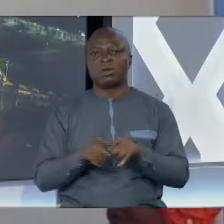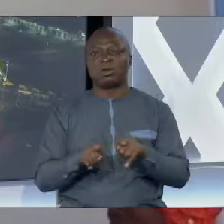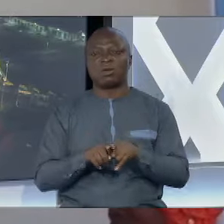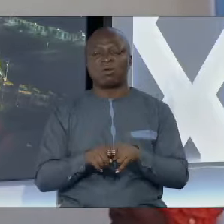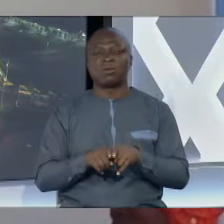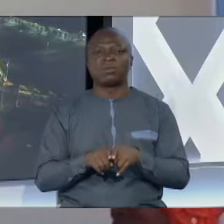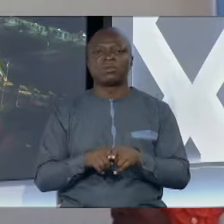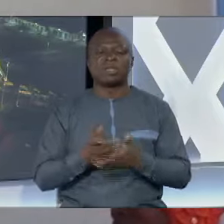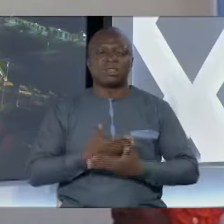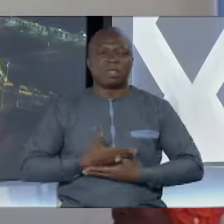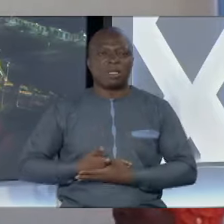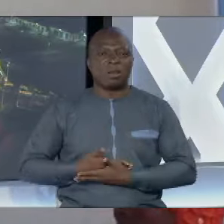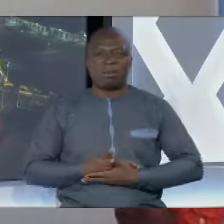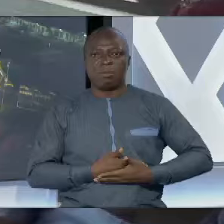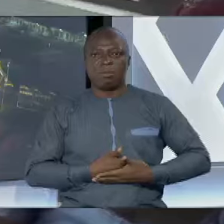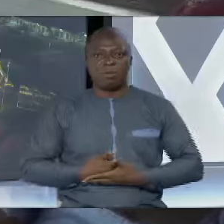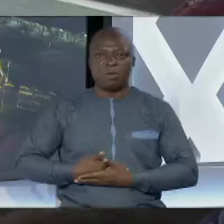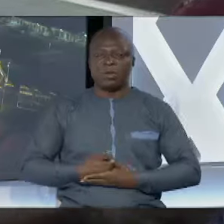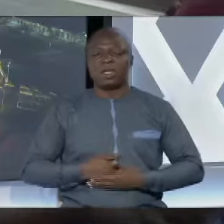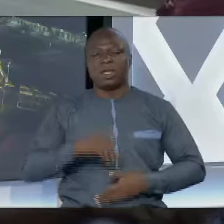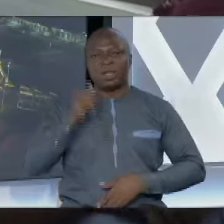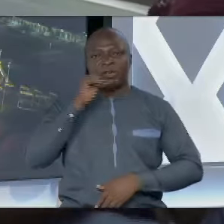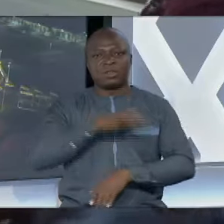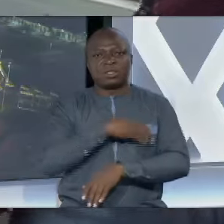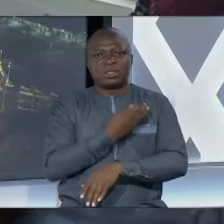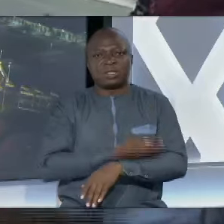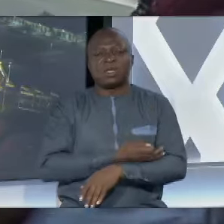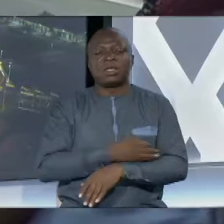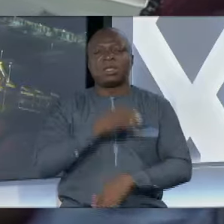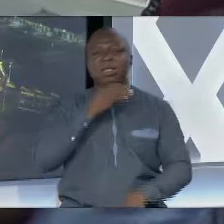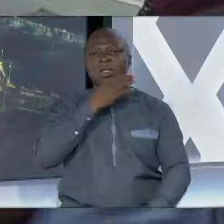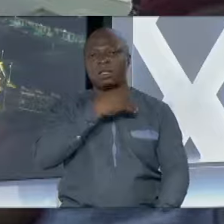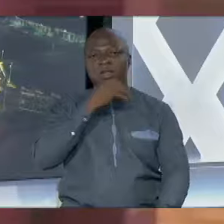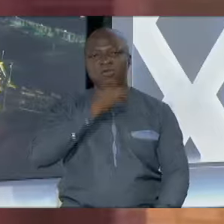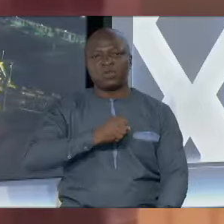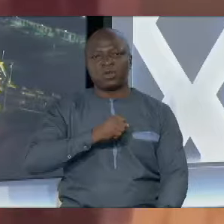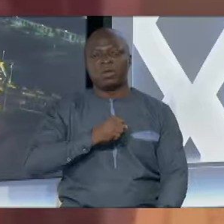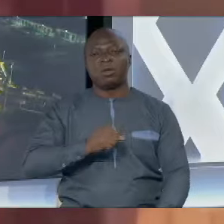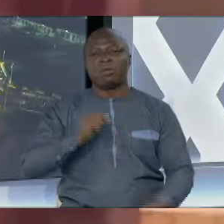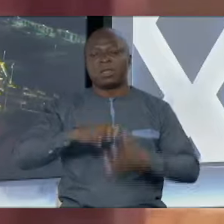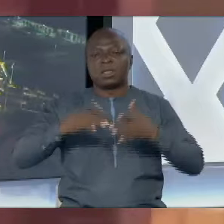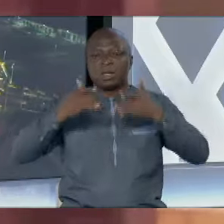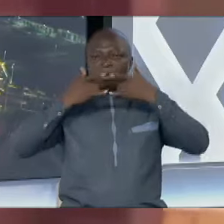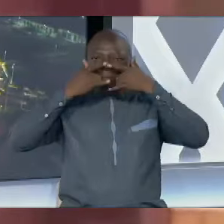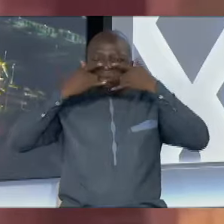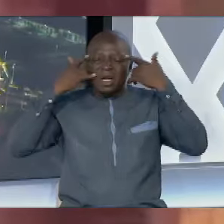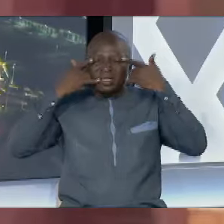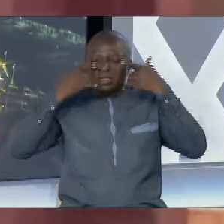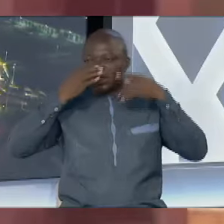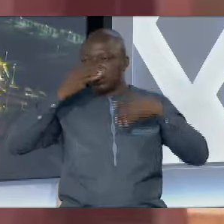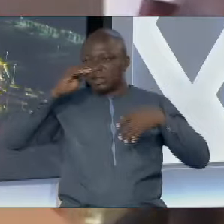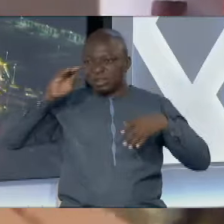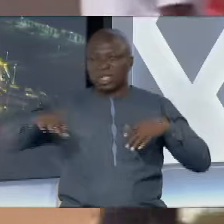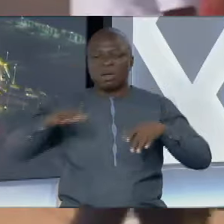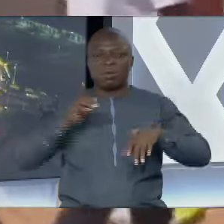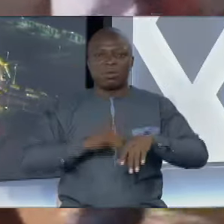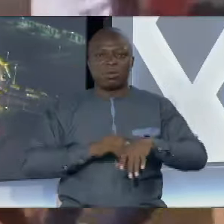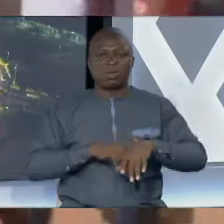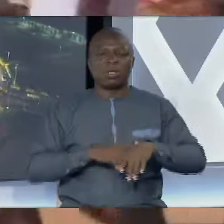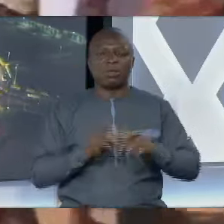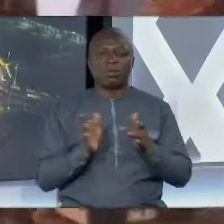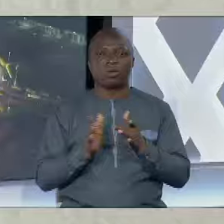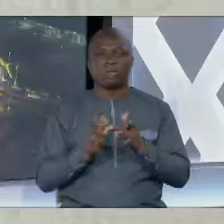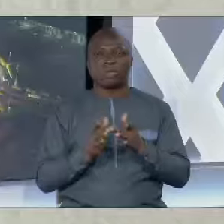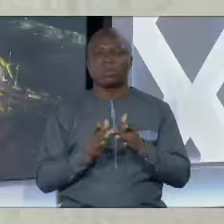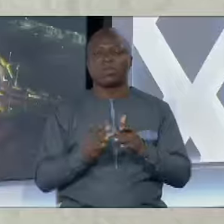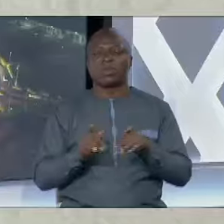les nourrissons, les femmes enceintes et les personnes âgées. Mettre un masque jetable lors de contacts. Tousser dans le